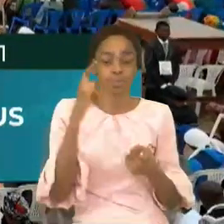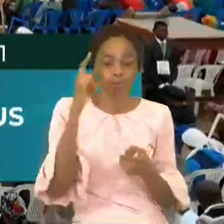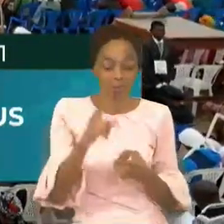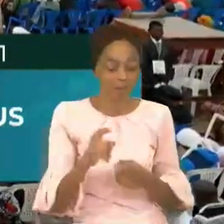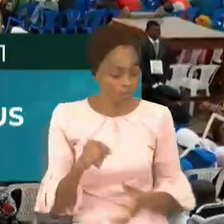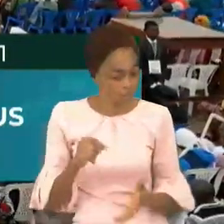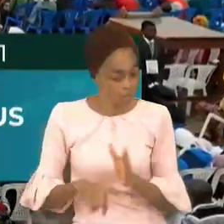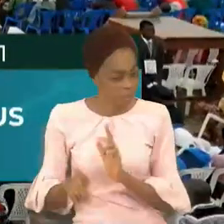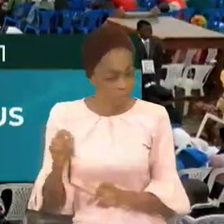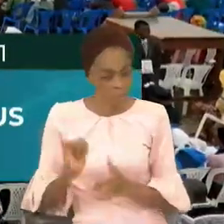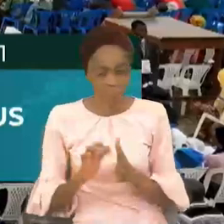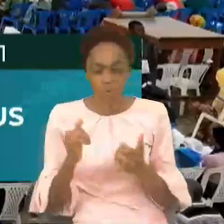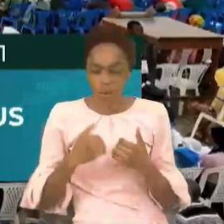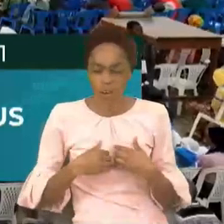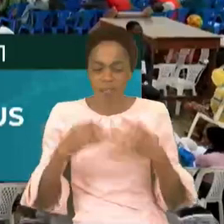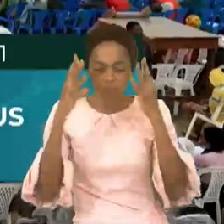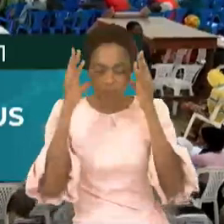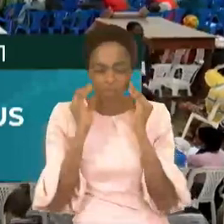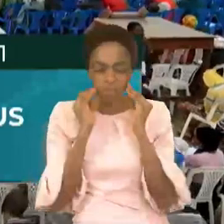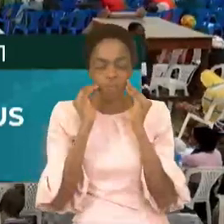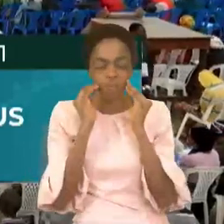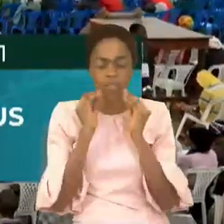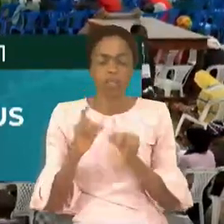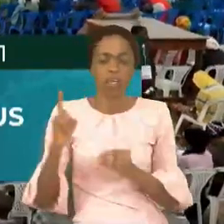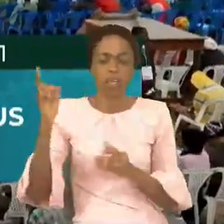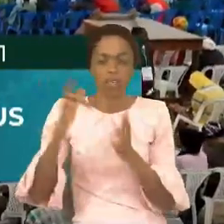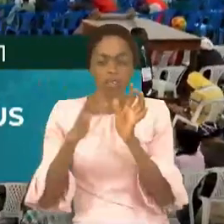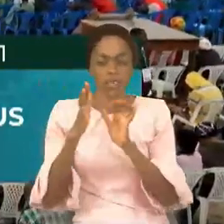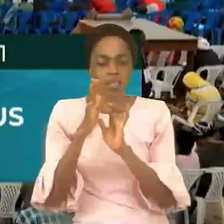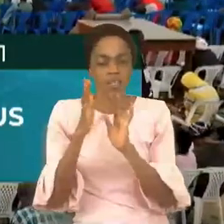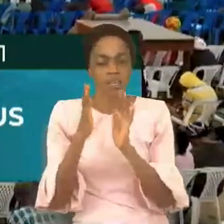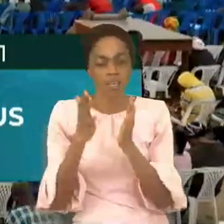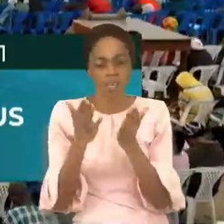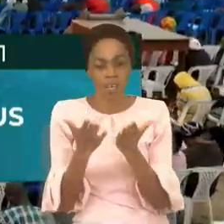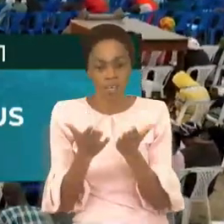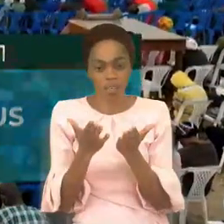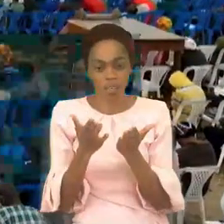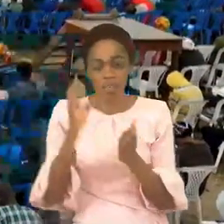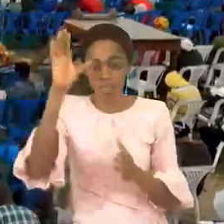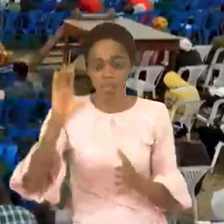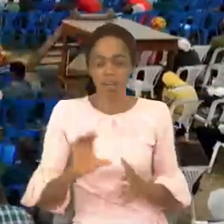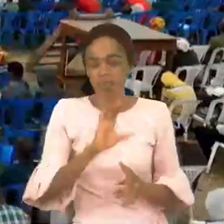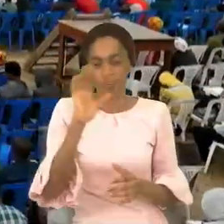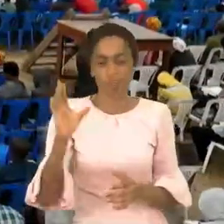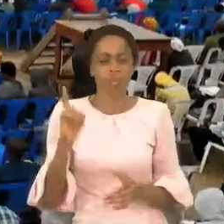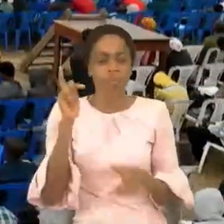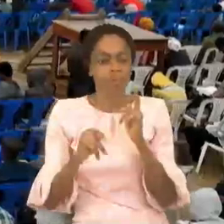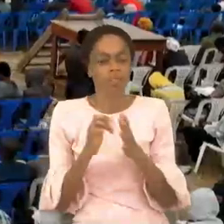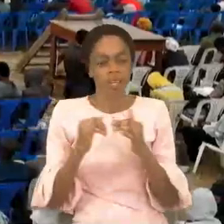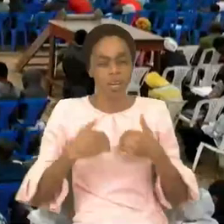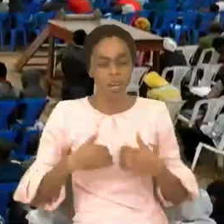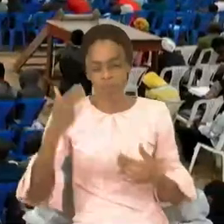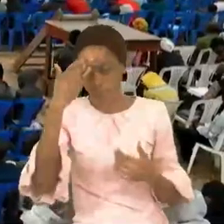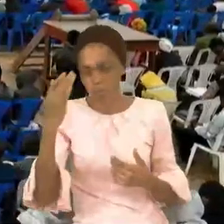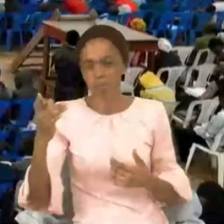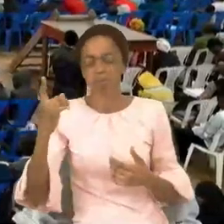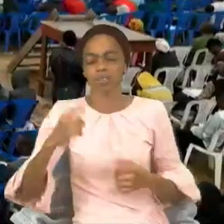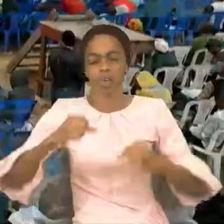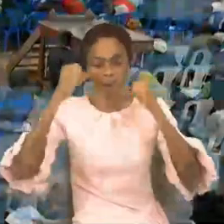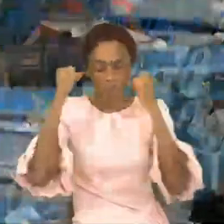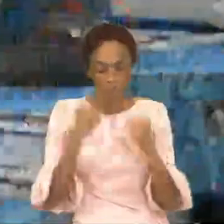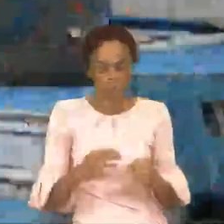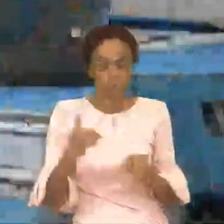ont goûté au calvaire, vous qui avez connu la puissance et la force du Seigneur, ceux qui,